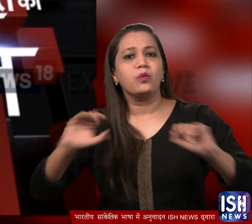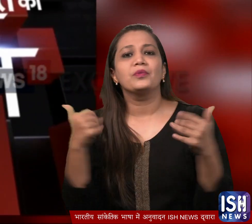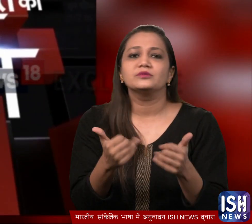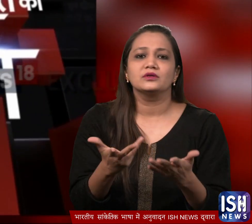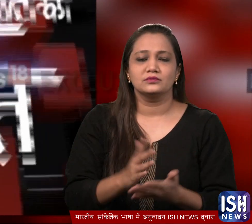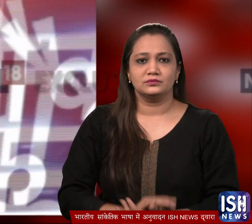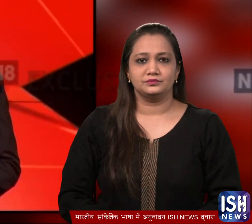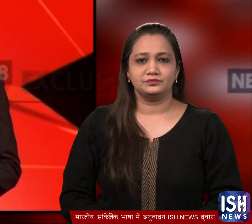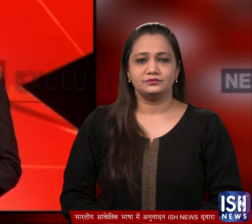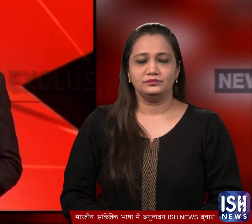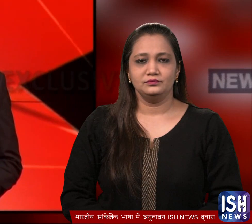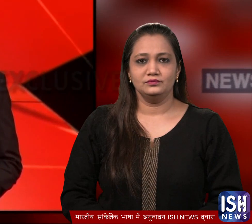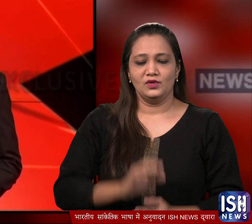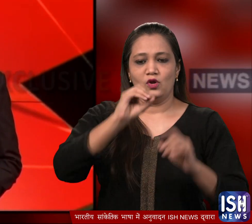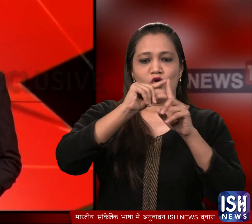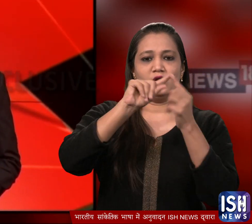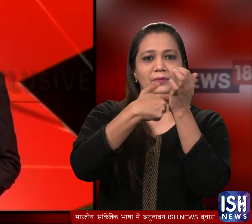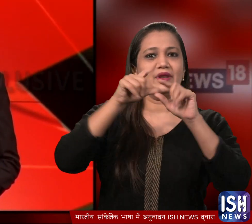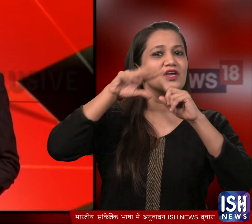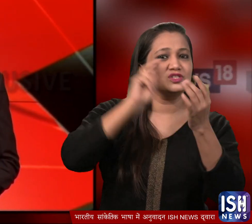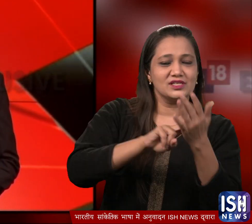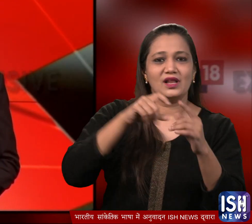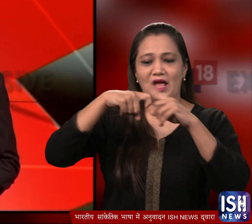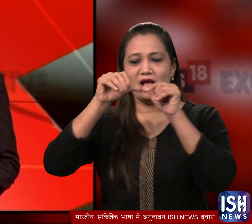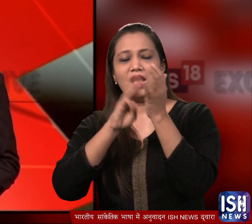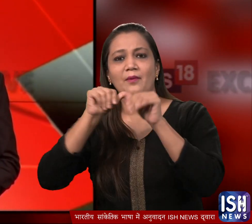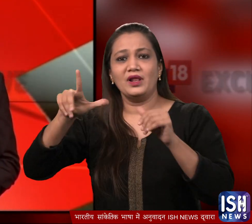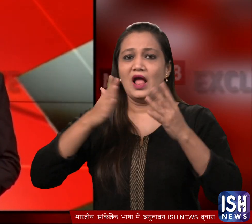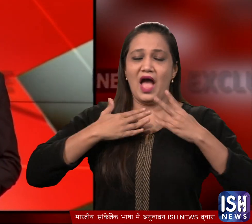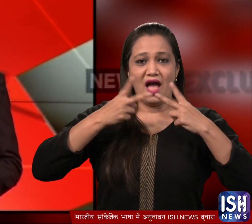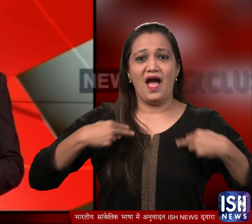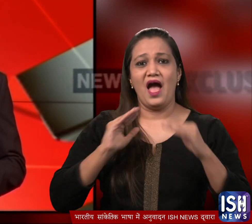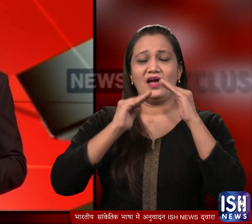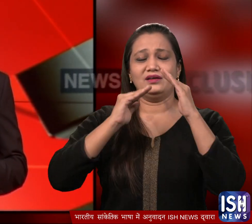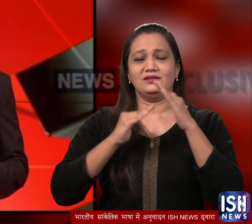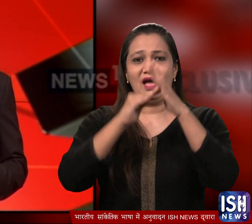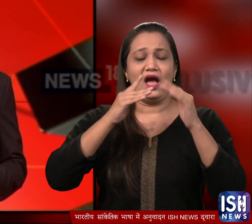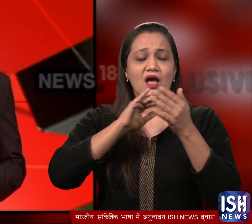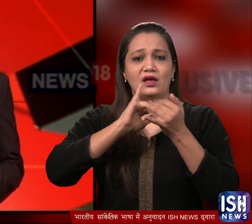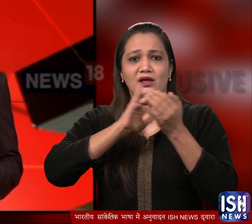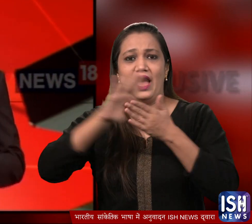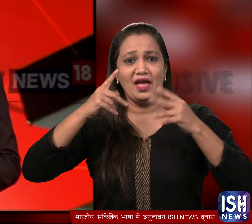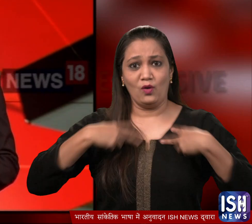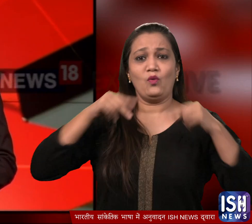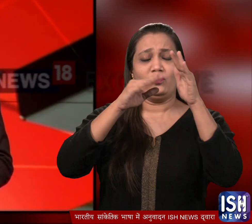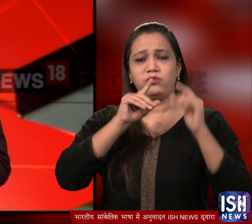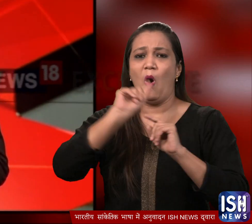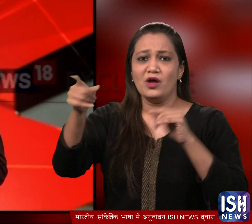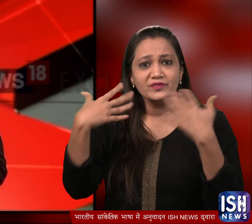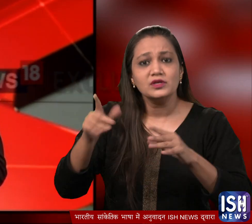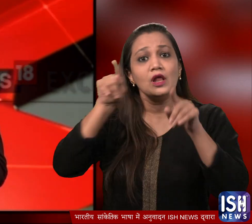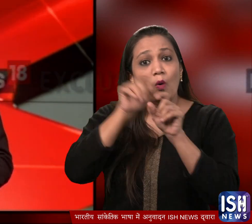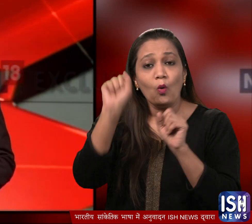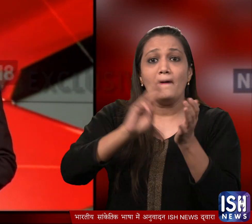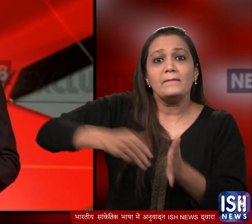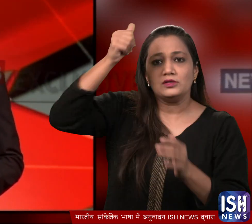है। ऑपरेशन कमल मामले में येडियुरप्पा को हाई कोर्ट से झटका लगने के बाद अब उन्हीं के मंत्री के.एस. ईश्वरप्पा ने मुख्यमंत्री